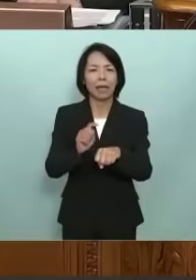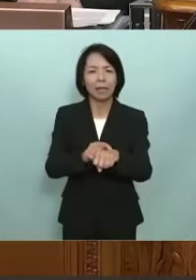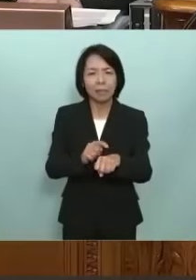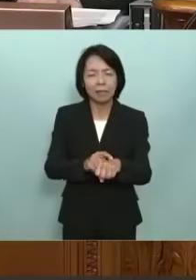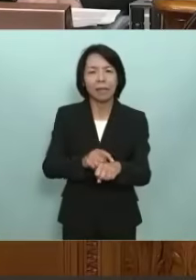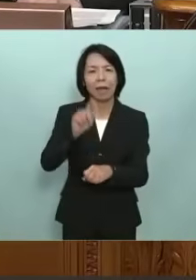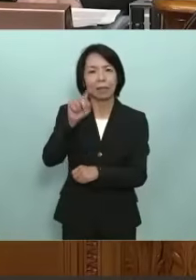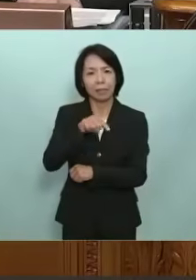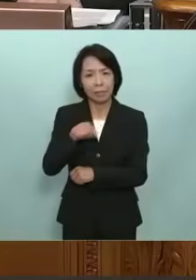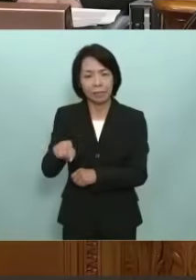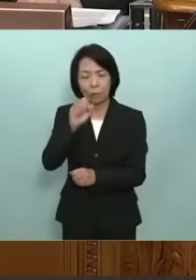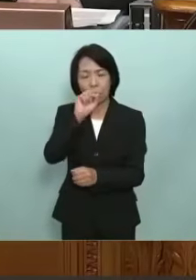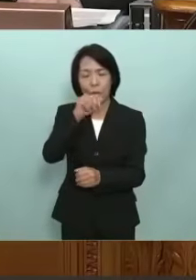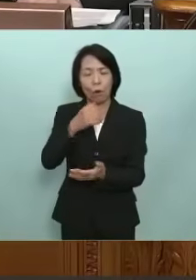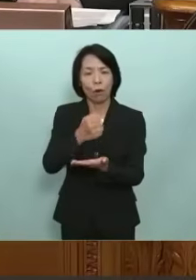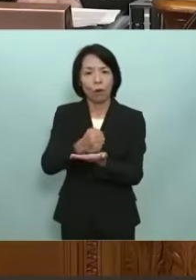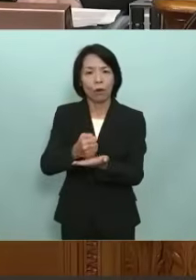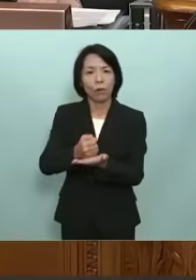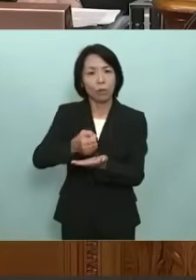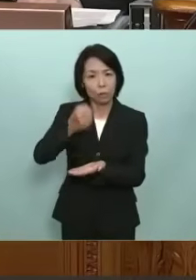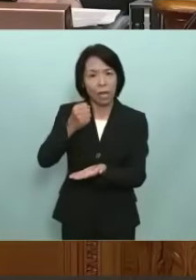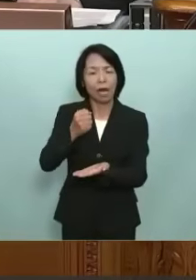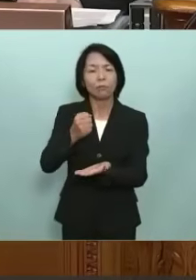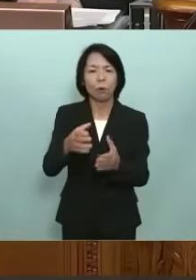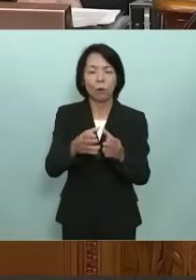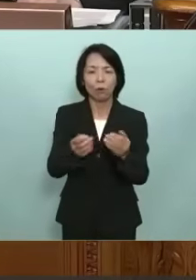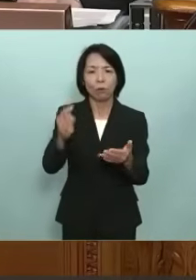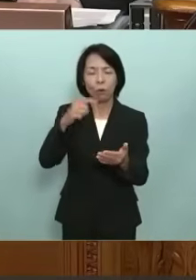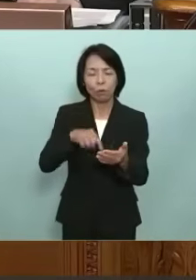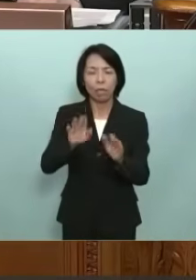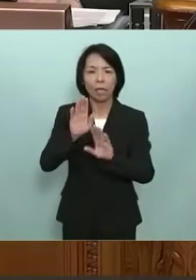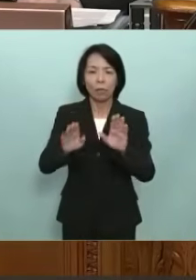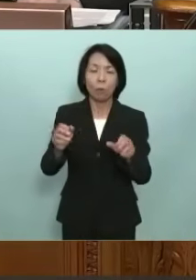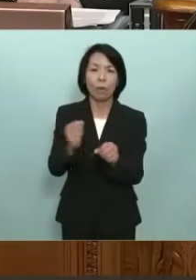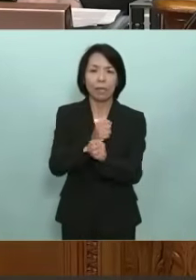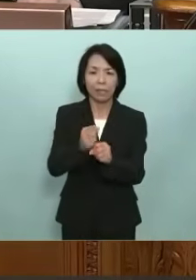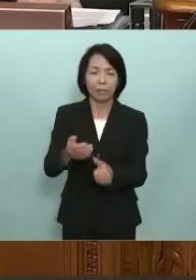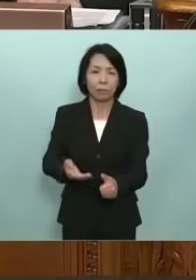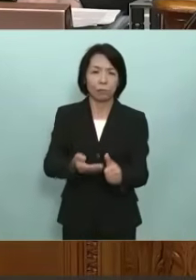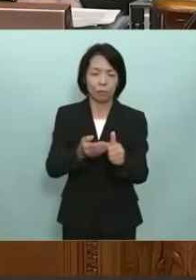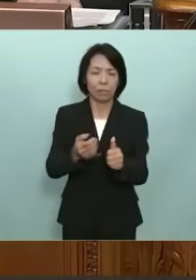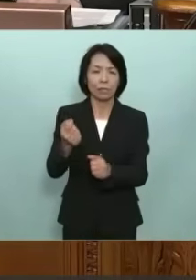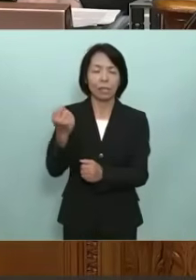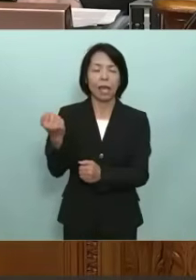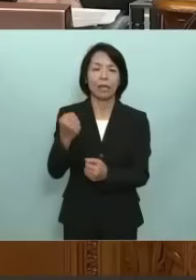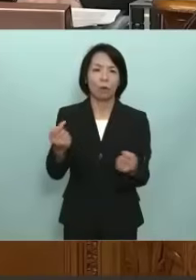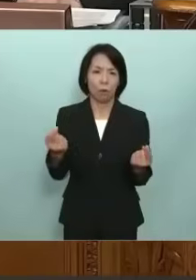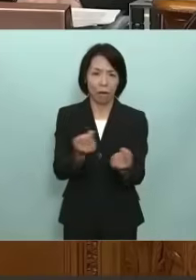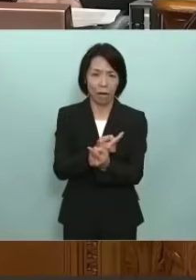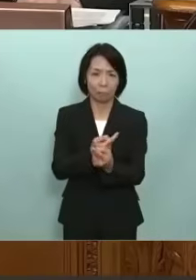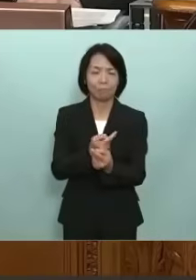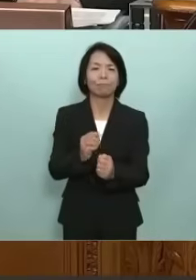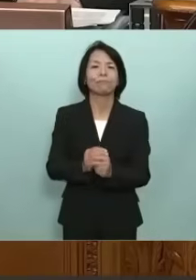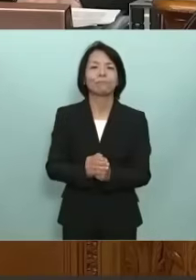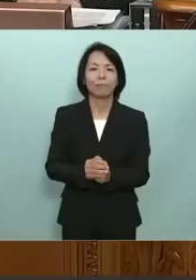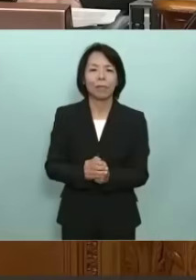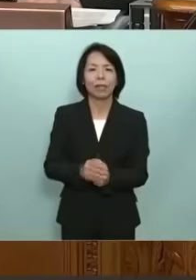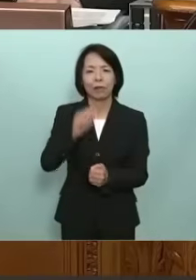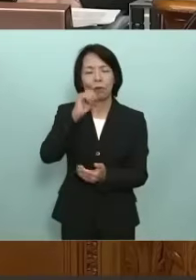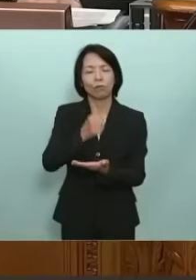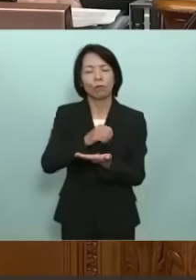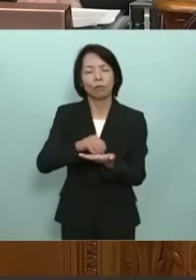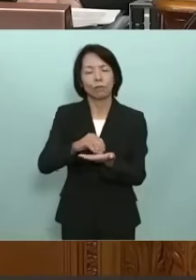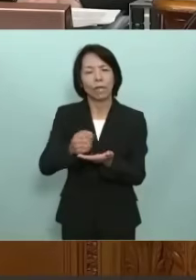や予算を国内防衛産業の育成強化防衛装備庁の人材の確保や予算の